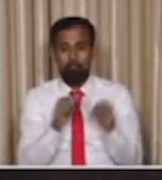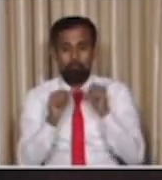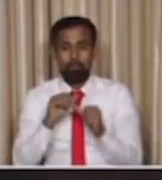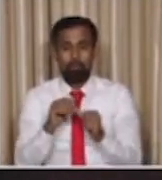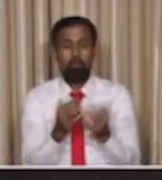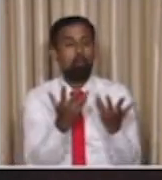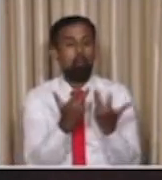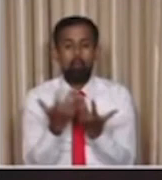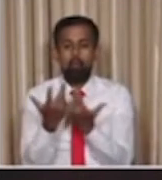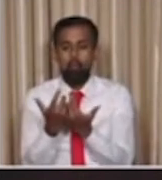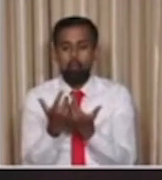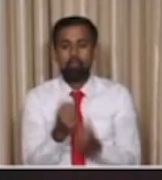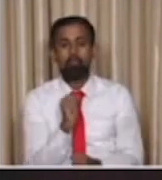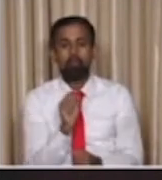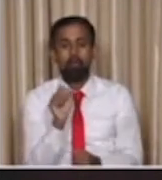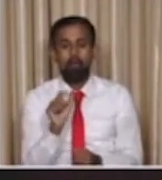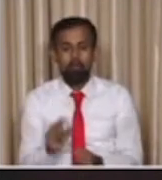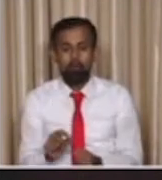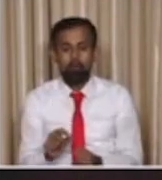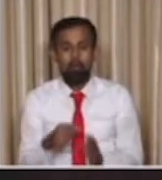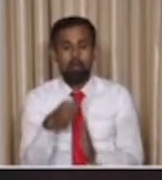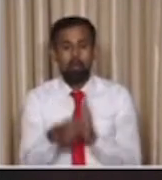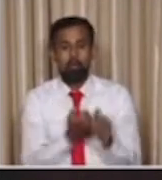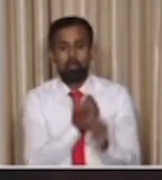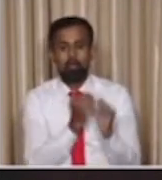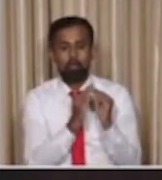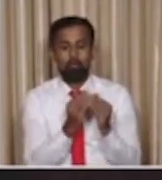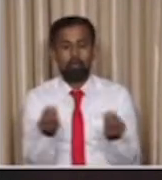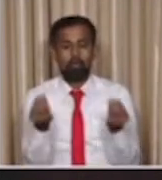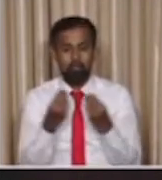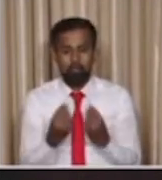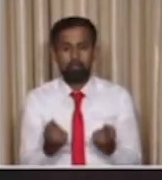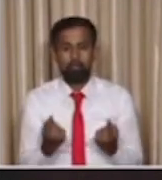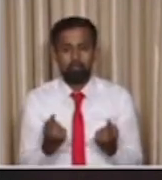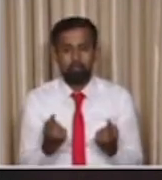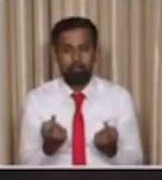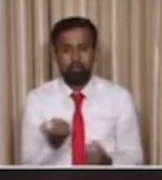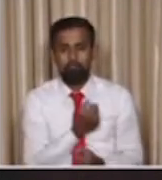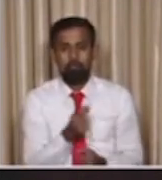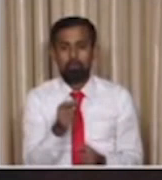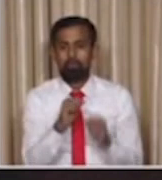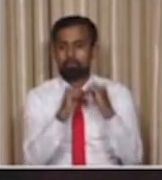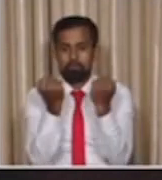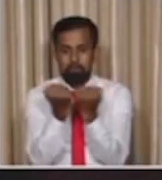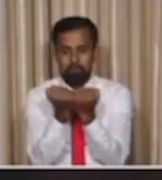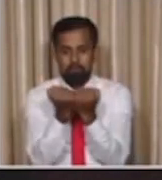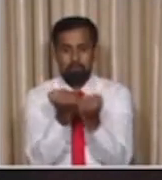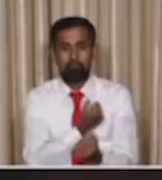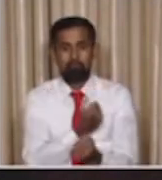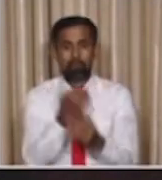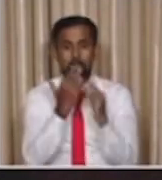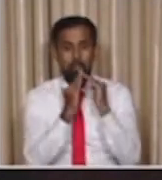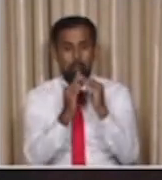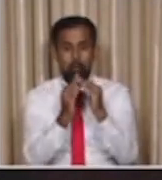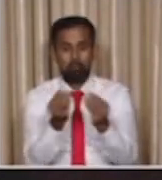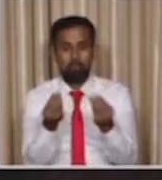කරන්නේ කොච්චරක් ගෙන්නන්න ඕනද, මොනවද ගෙන්නන්නේ කියලා. දිවයිනේ රෝහල් වලින් ලබා ගන්නා අවශ්‍යතාවයන්, වෛද්‍ය සංගම්, වෛද්‍ය විද්‍යාල වලින්